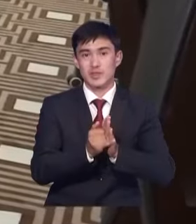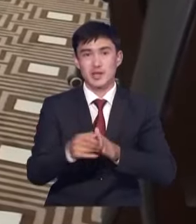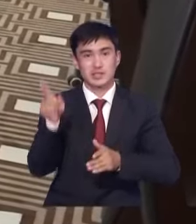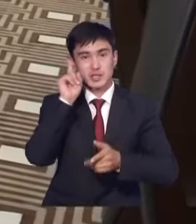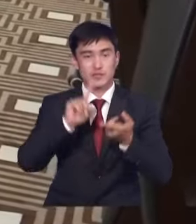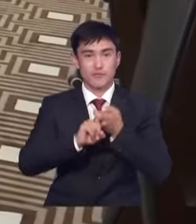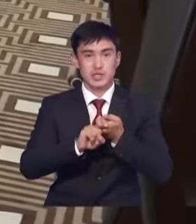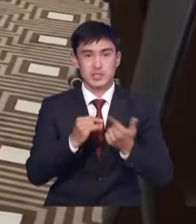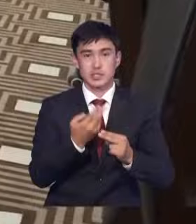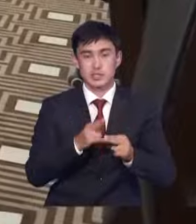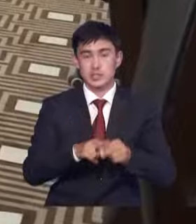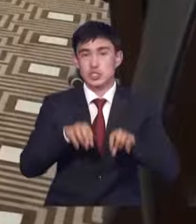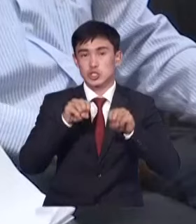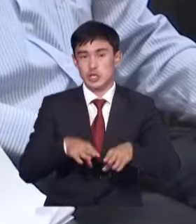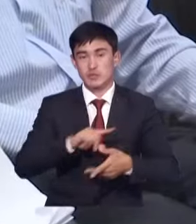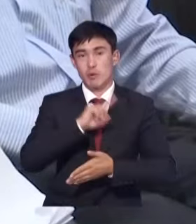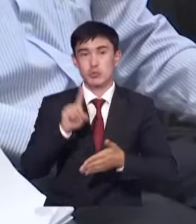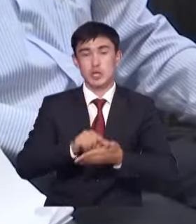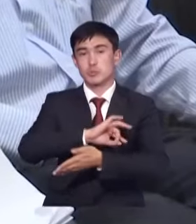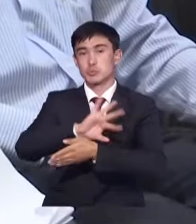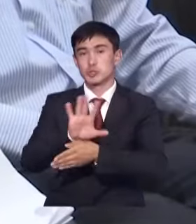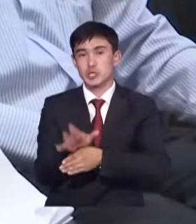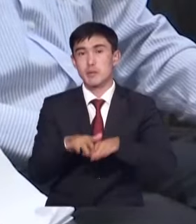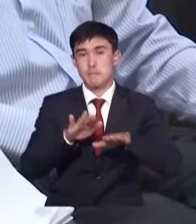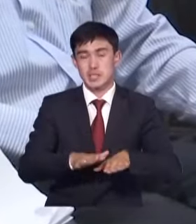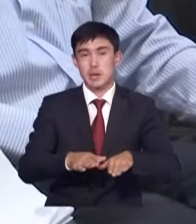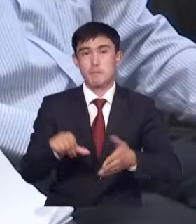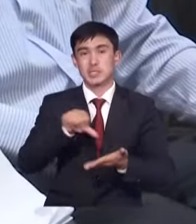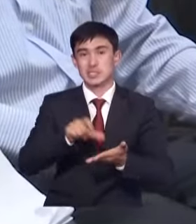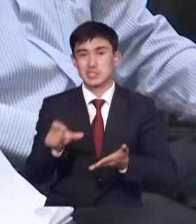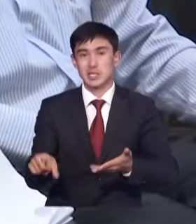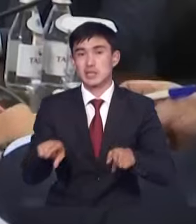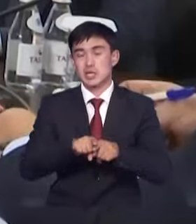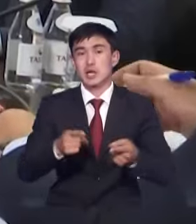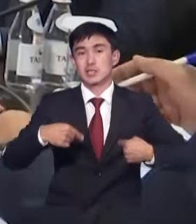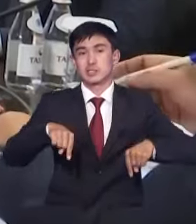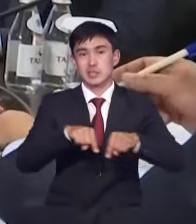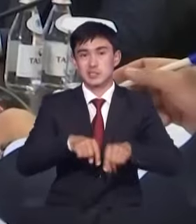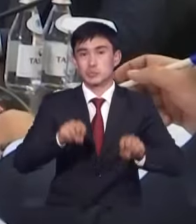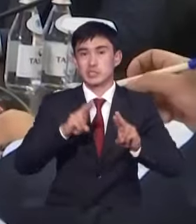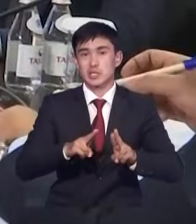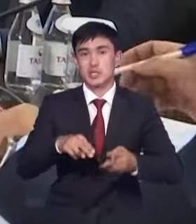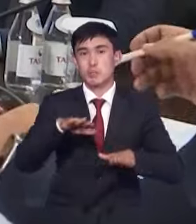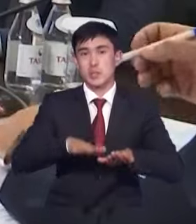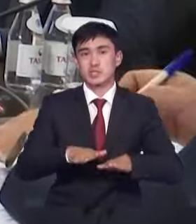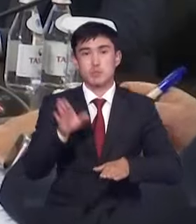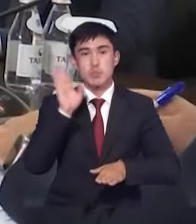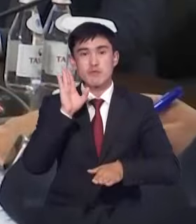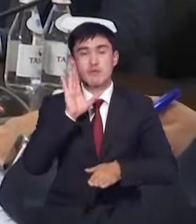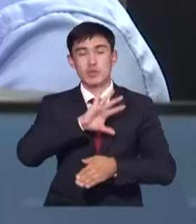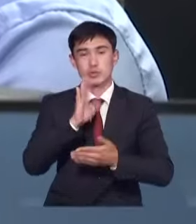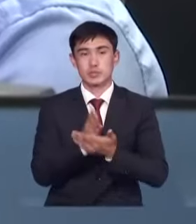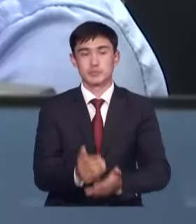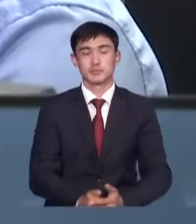установлена линия связи. Наряду с этим решаются вопросы по обеспечению мест для посетителей, а также организации специальных точек с питьевой